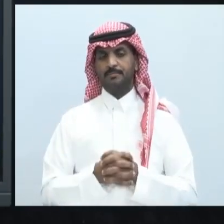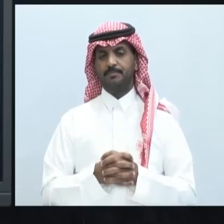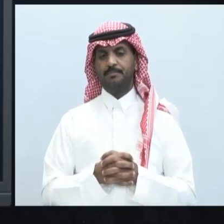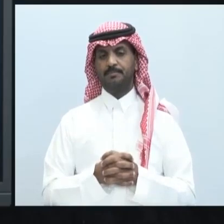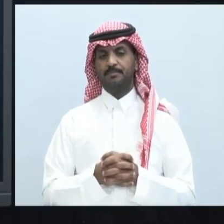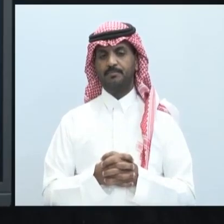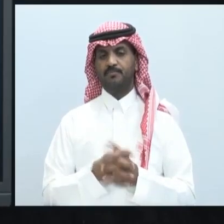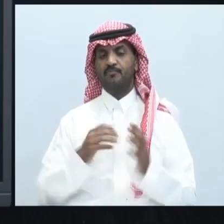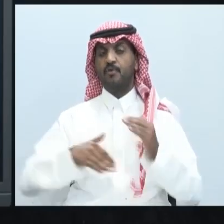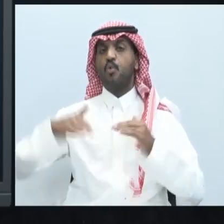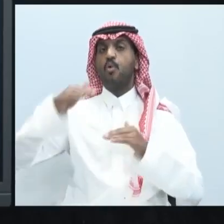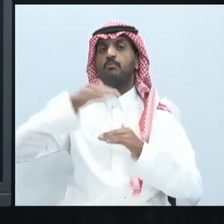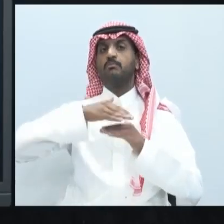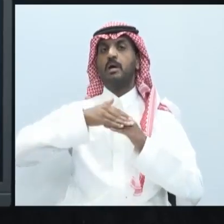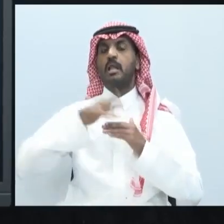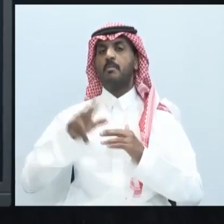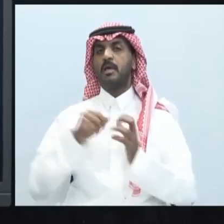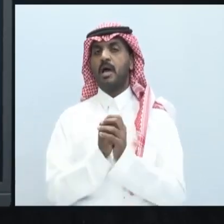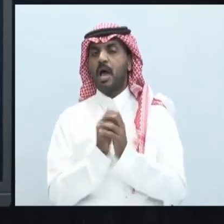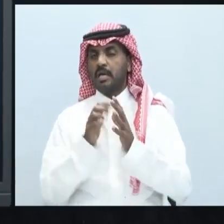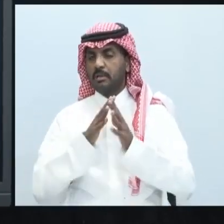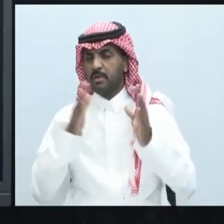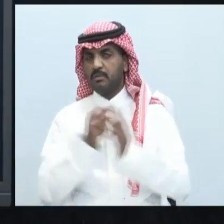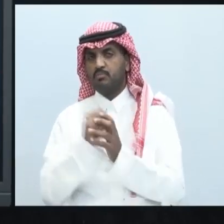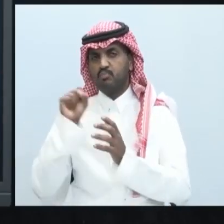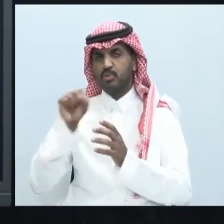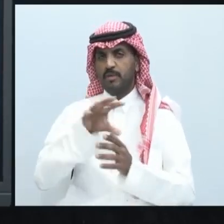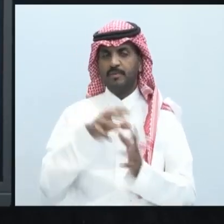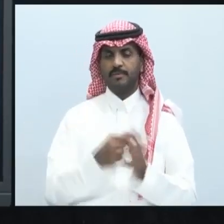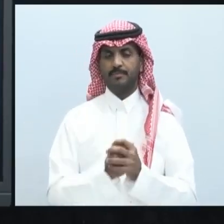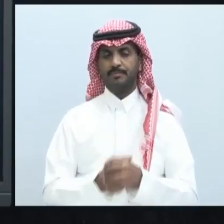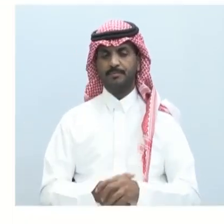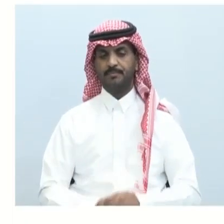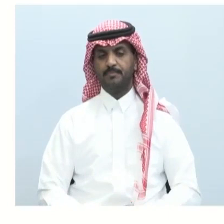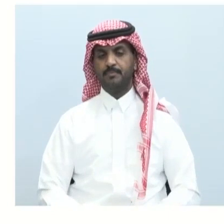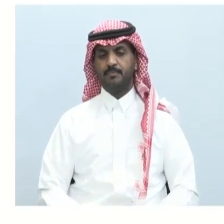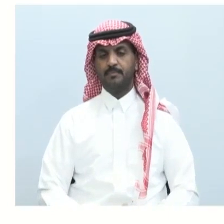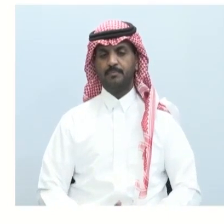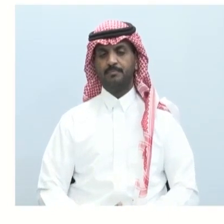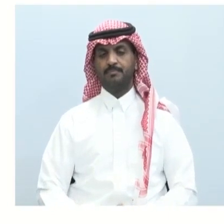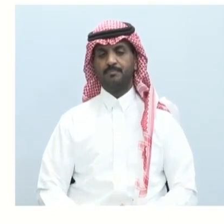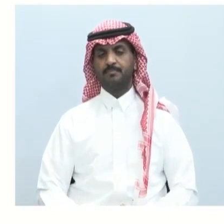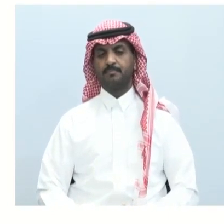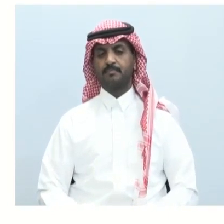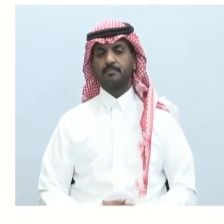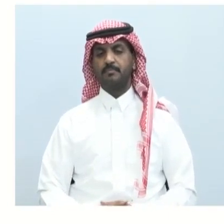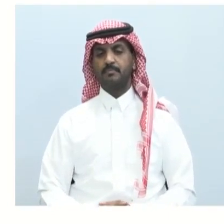طبعا فوق المملكه كما ذكرنا هو اكبر المصنفات هي اكبر ماذا المصنفات